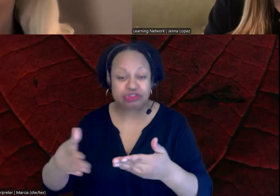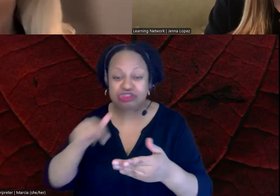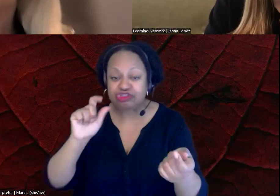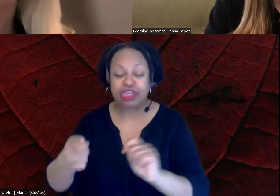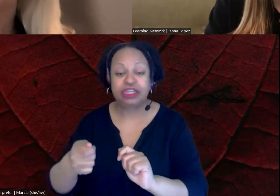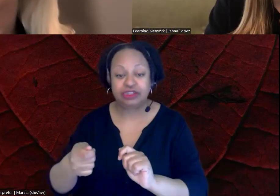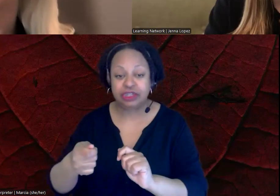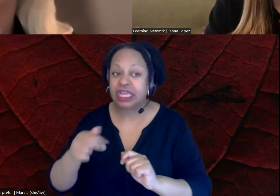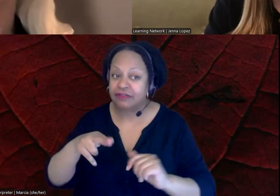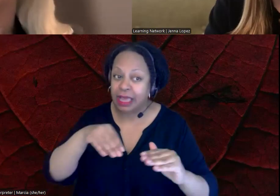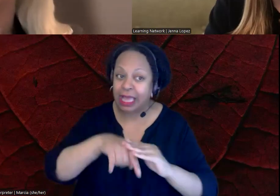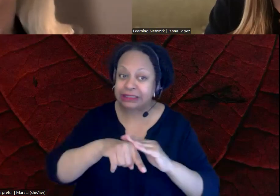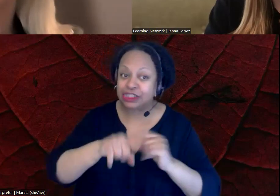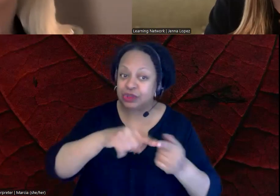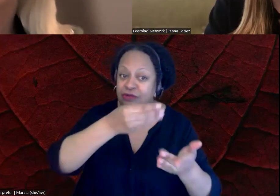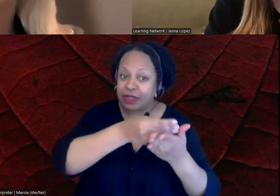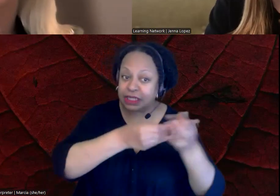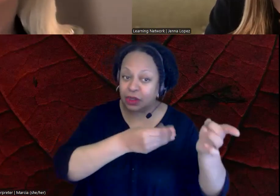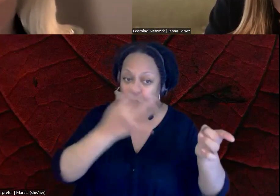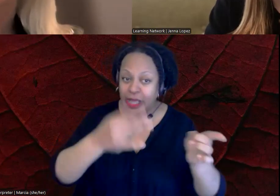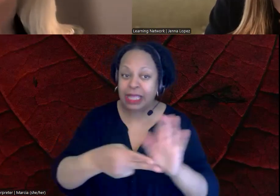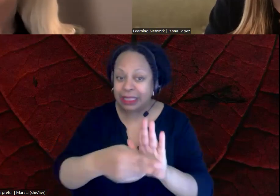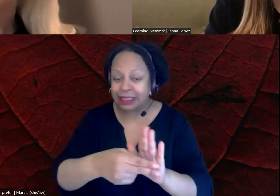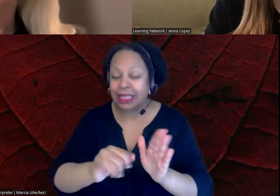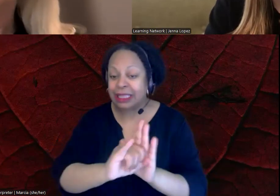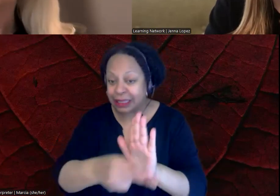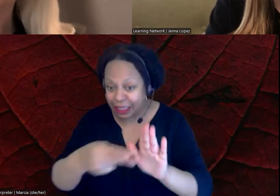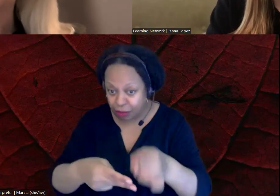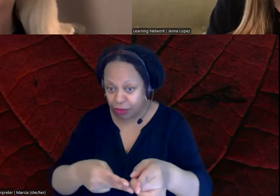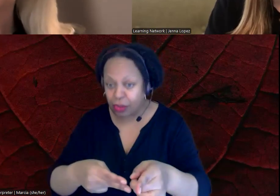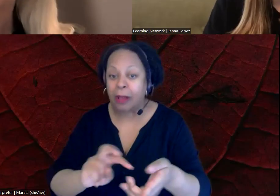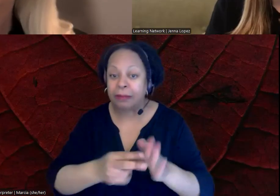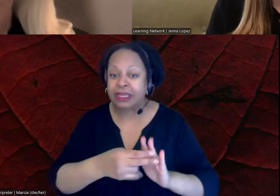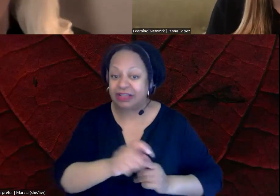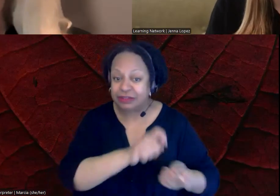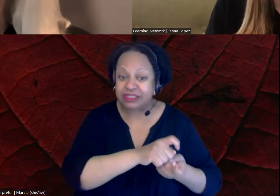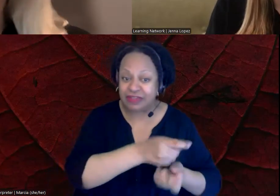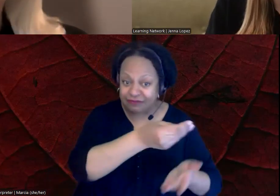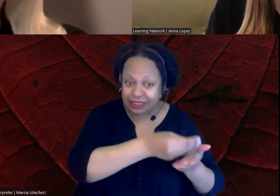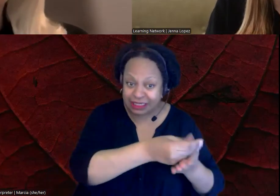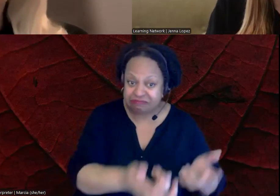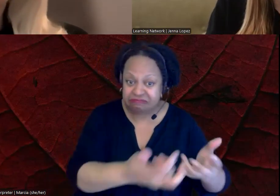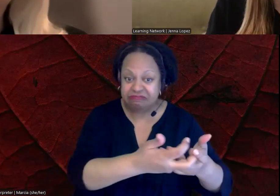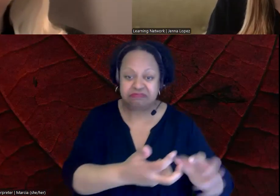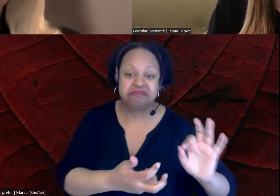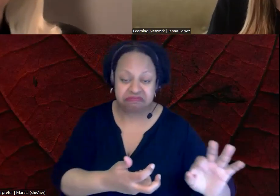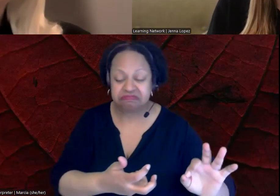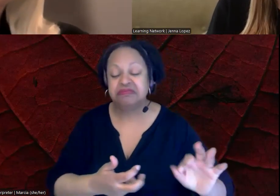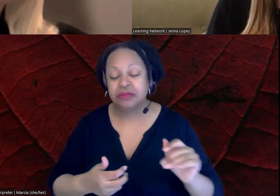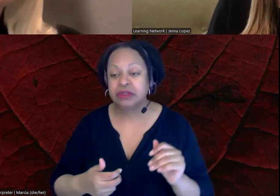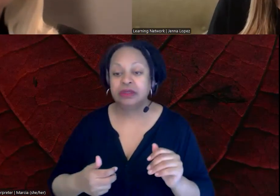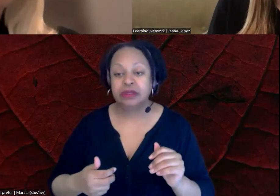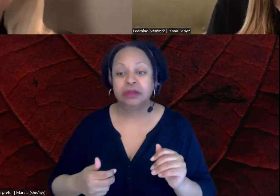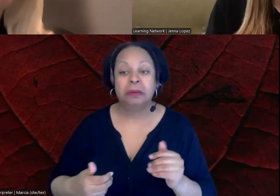moins que vous ayez accès à un financement par le biais de cette étiquette. Et dans ce cas-là, vous pourriez vous en servir de